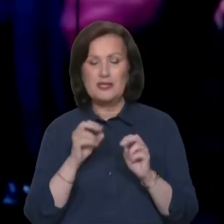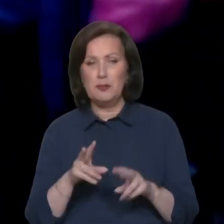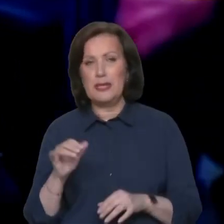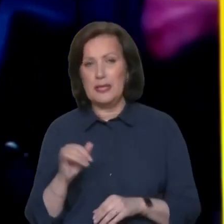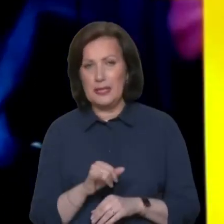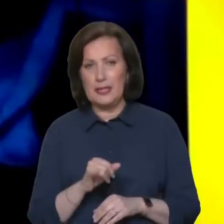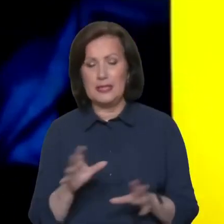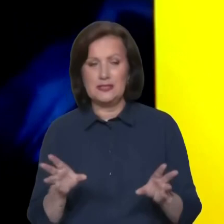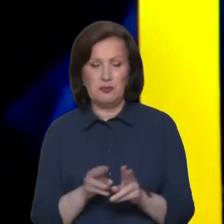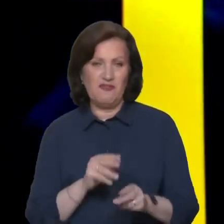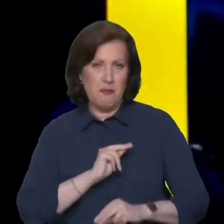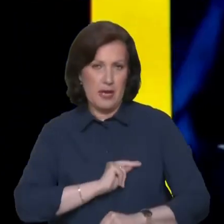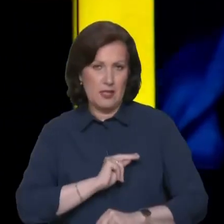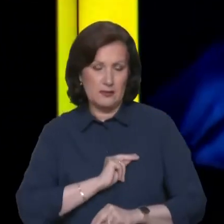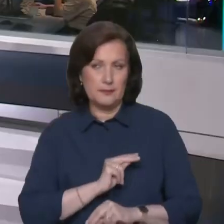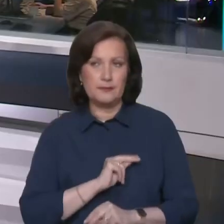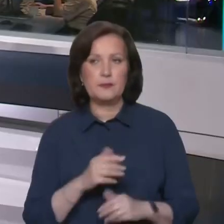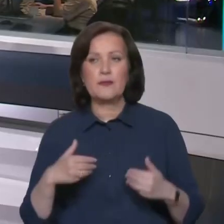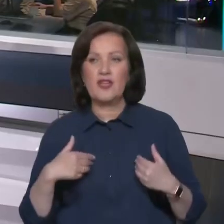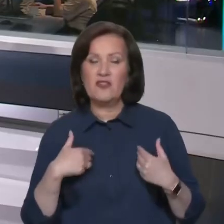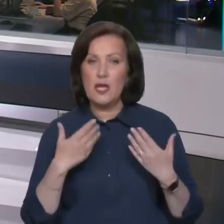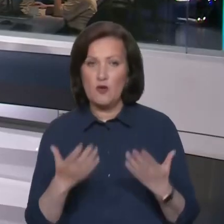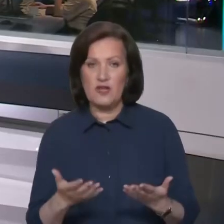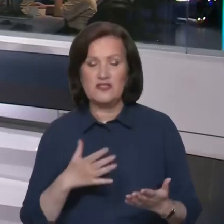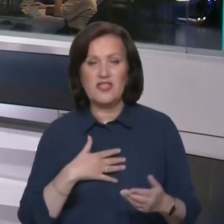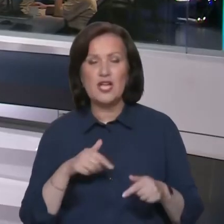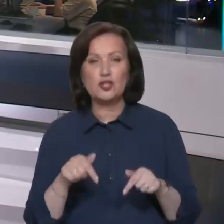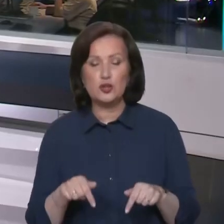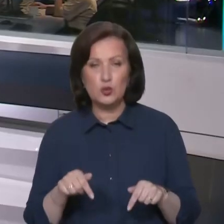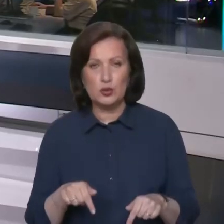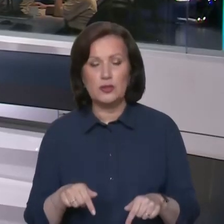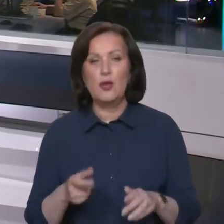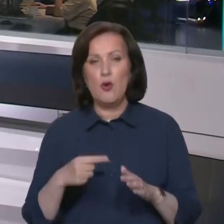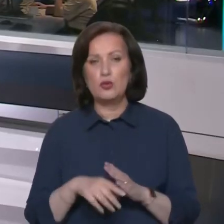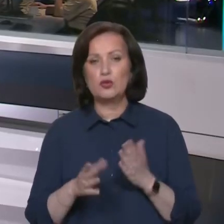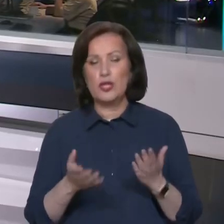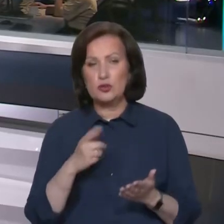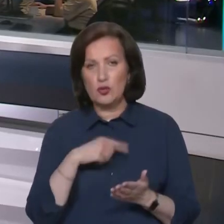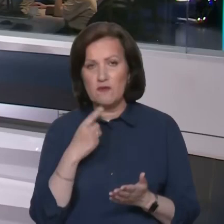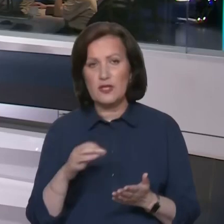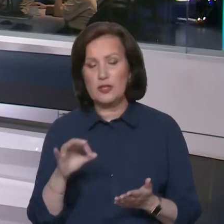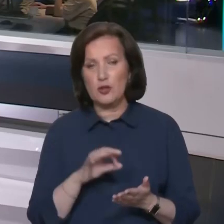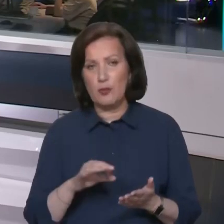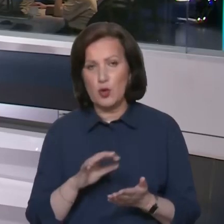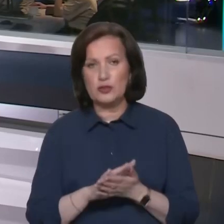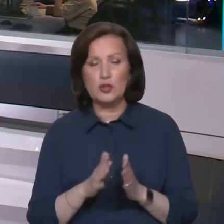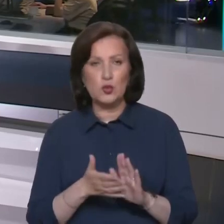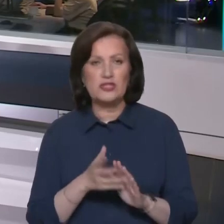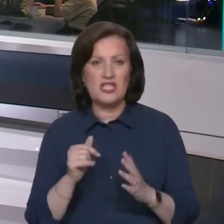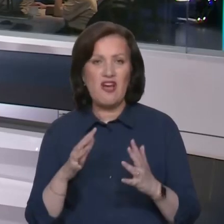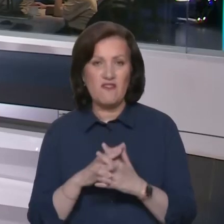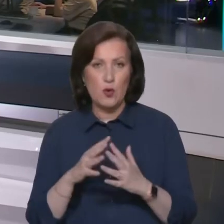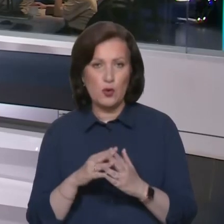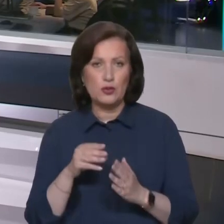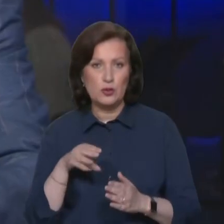та співпраці. Пане Сергію, вітаю вас в нашій студії. Отож, якщо говорити про ситуацію на